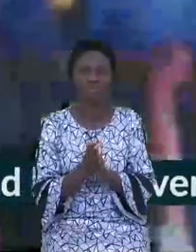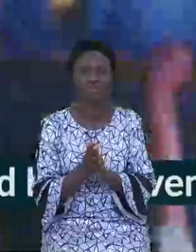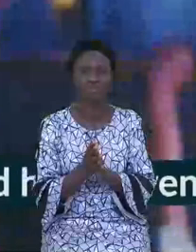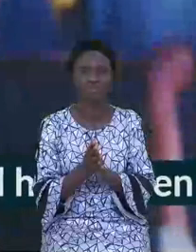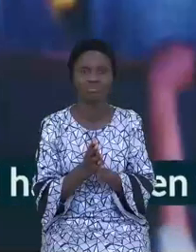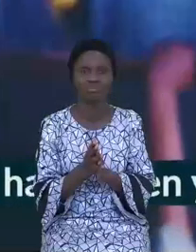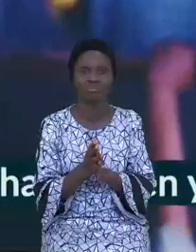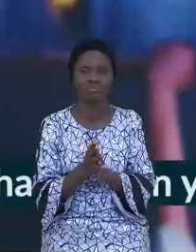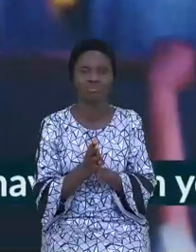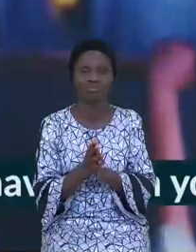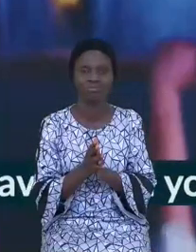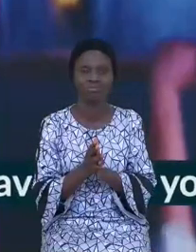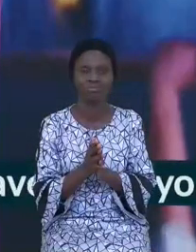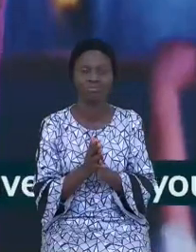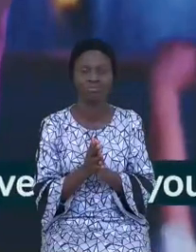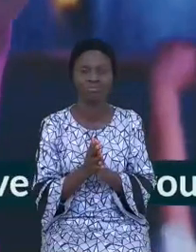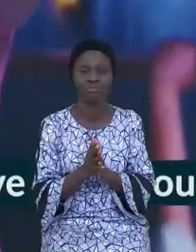Faisons-le rapidement.